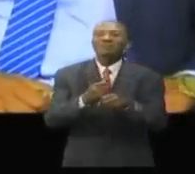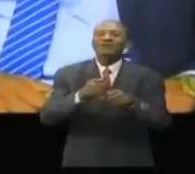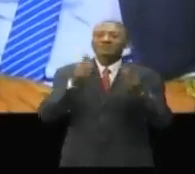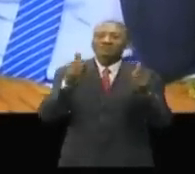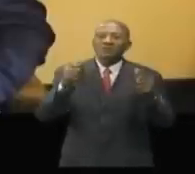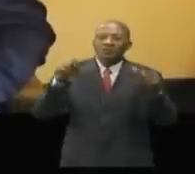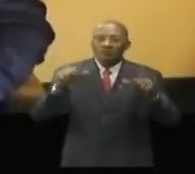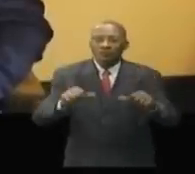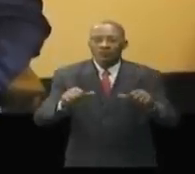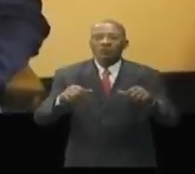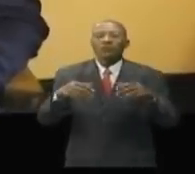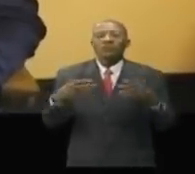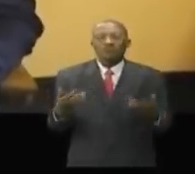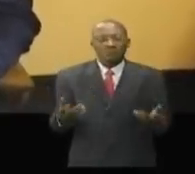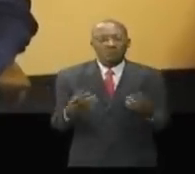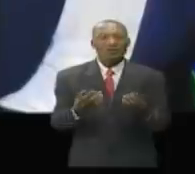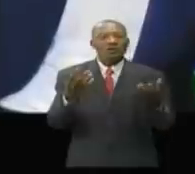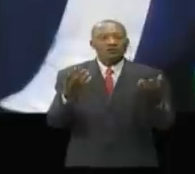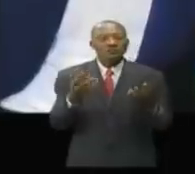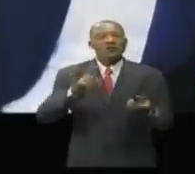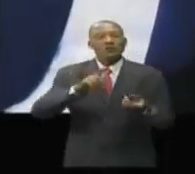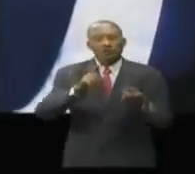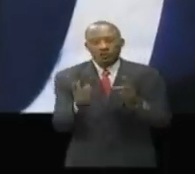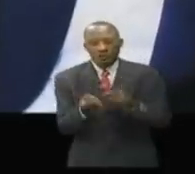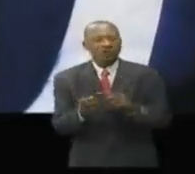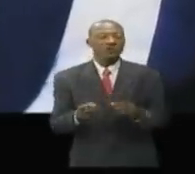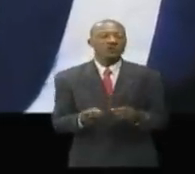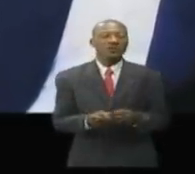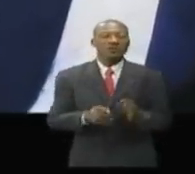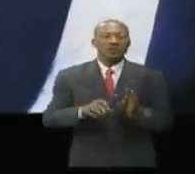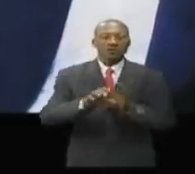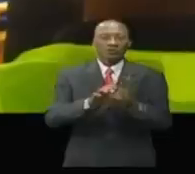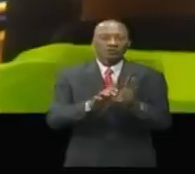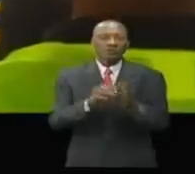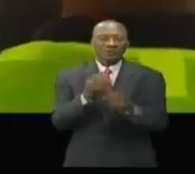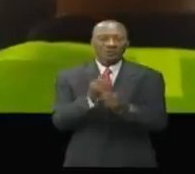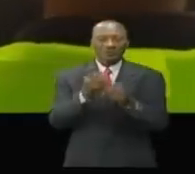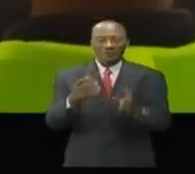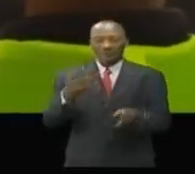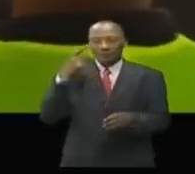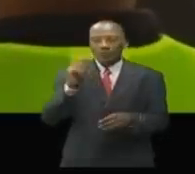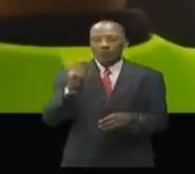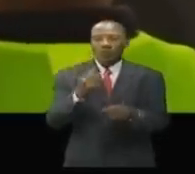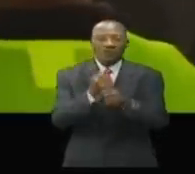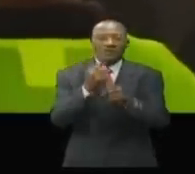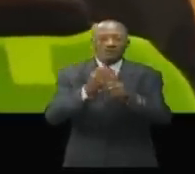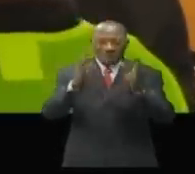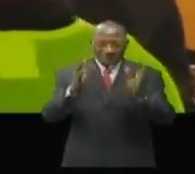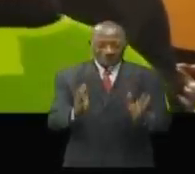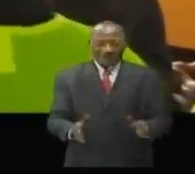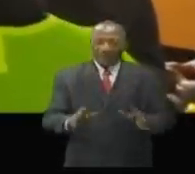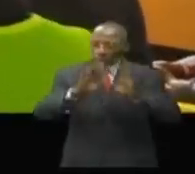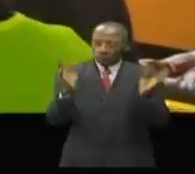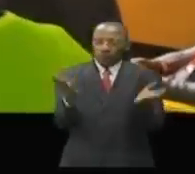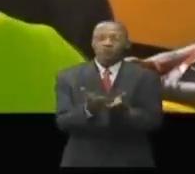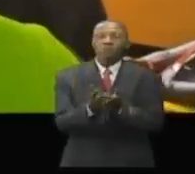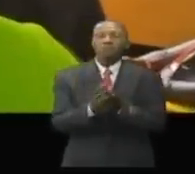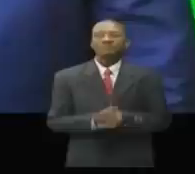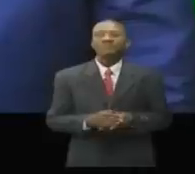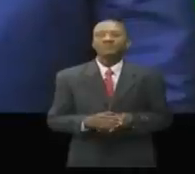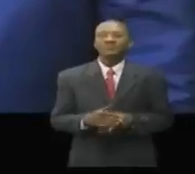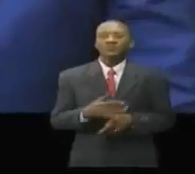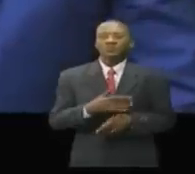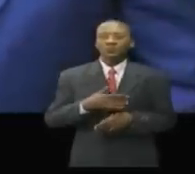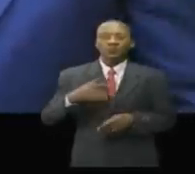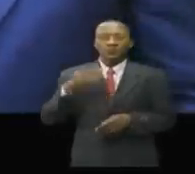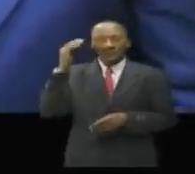province dans le but d'améliorer les conditions de travail des agents et cadres de ces trois structures. Au nom du ministre Augustin